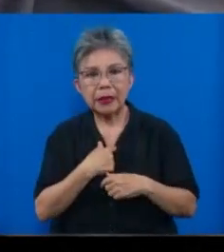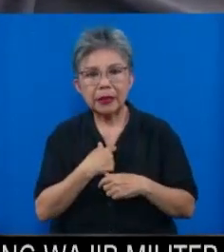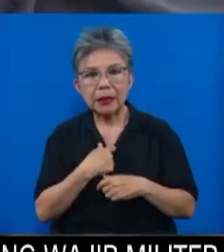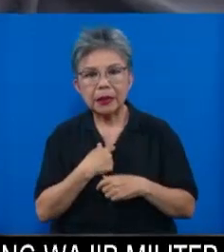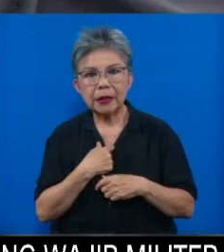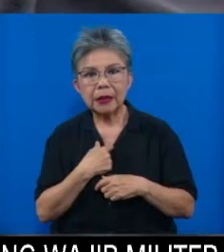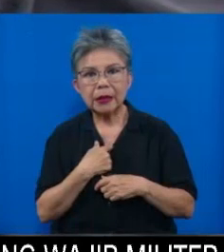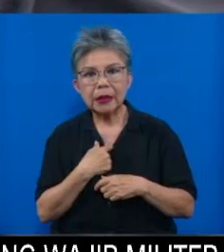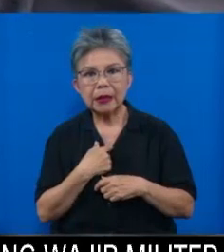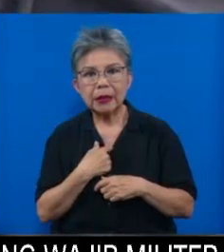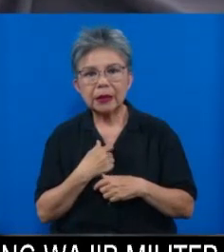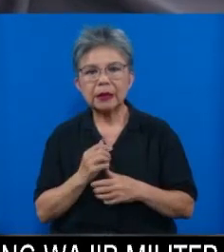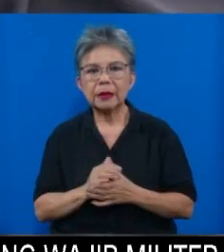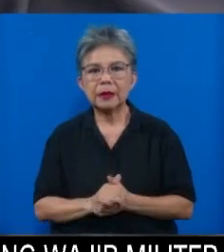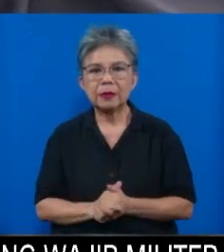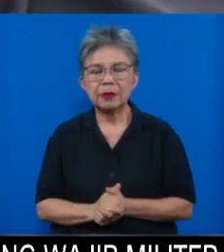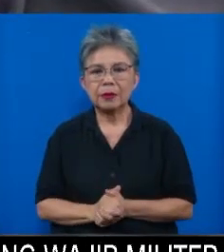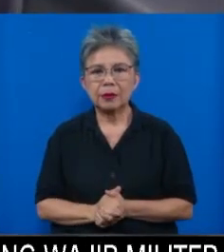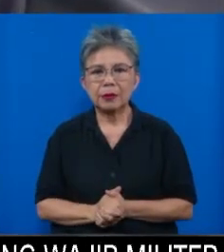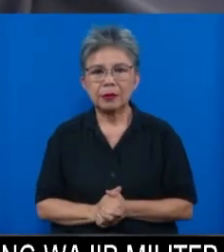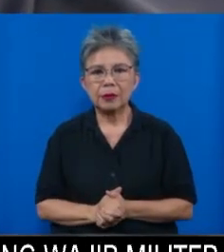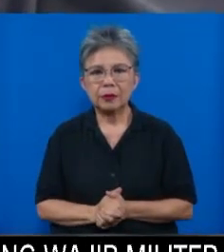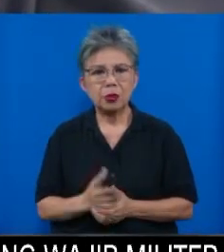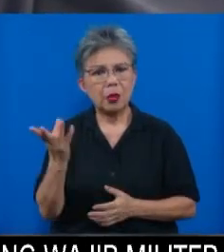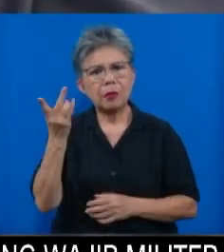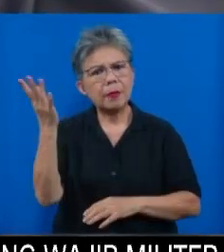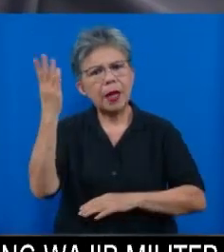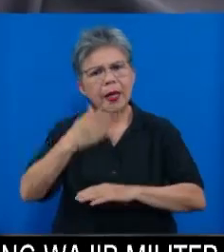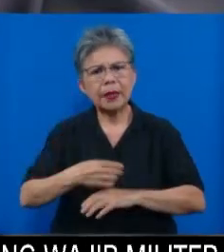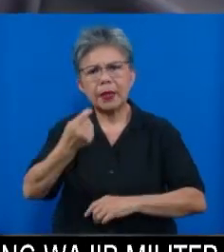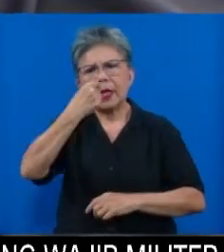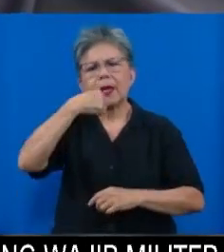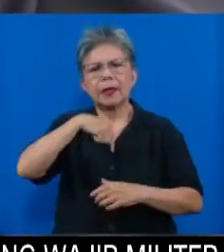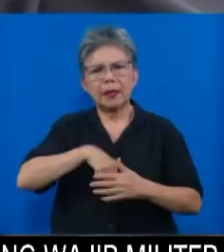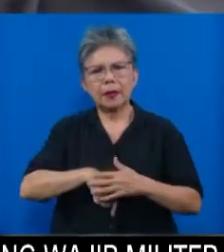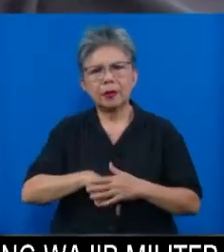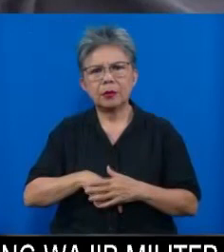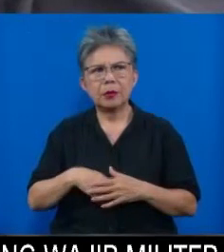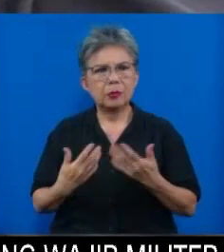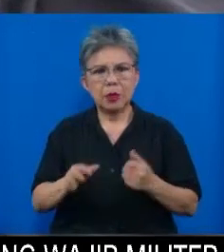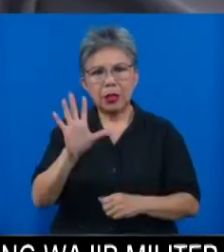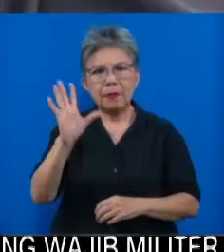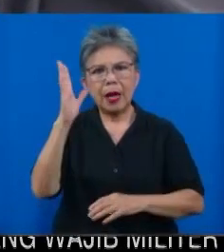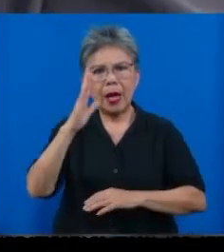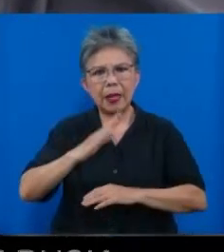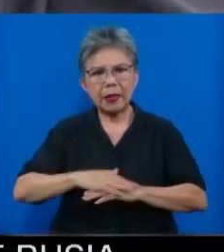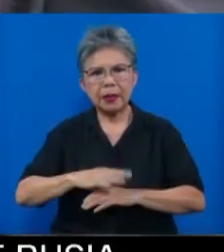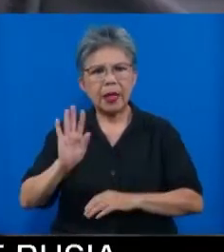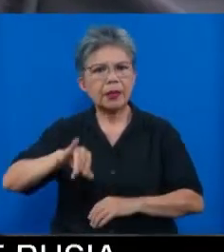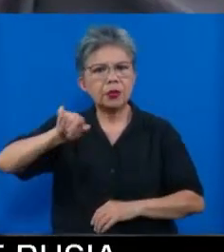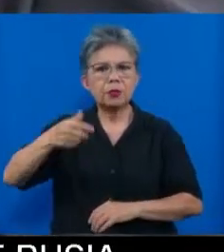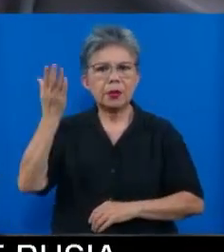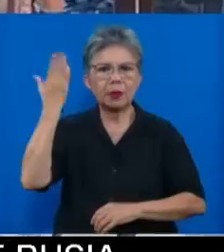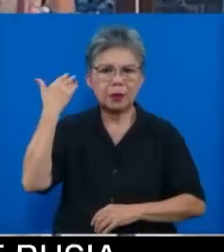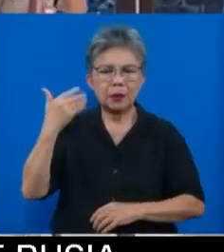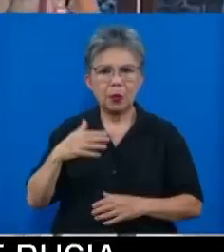tertelan. Masuk ke mulutnya. Udah berapa hari Bu tertelan kunci kayak gini Bu? Ada 5 hari itu, dari Jumat itu kemarin. Udah